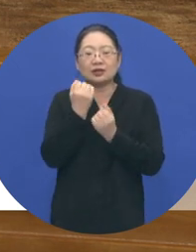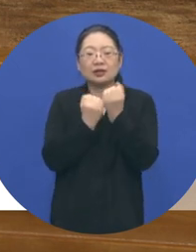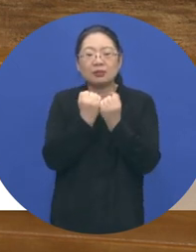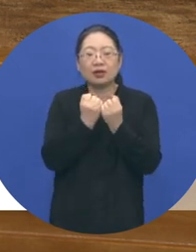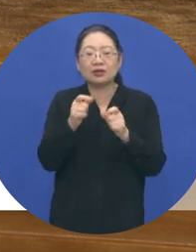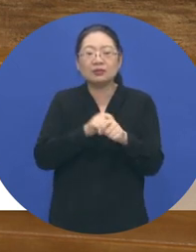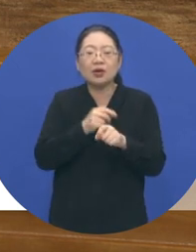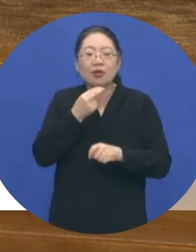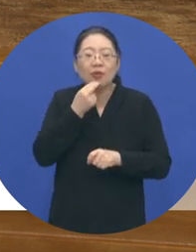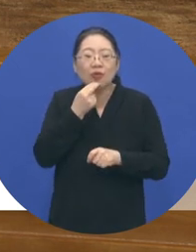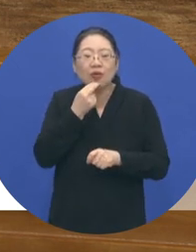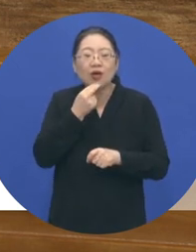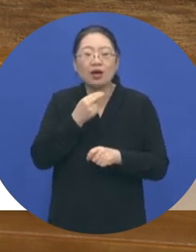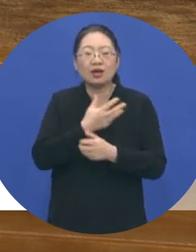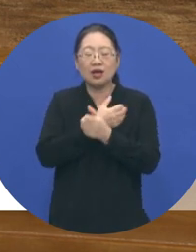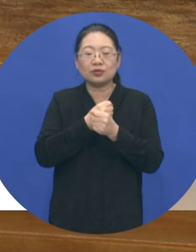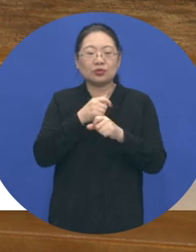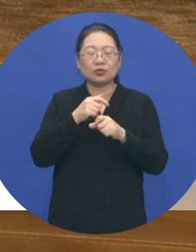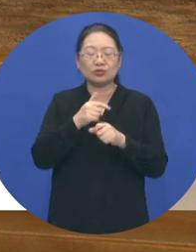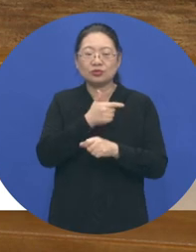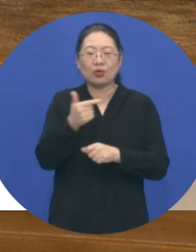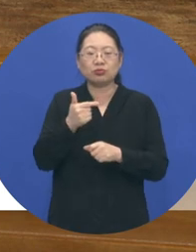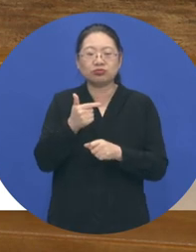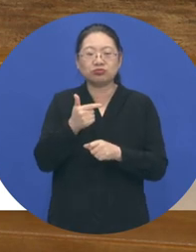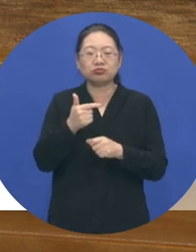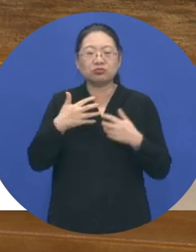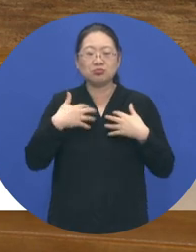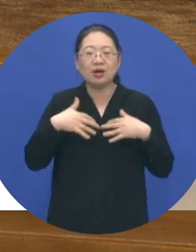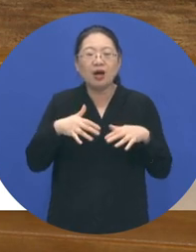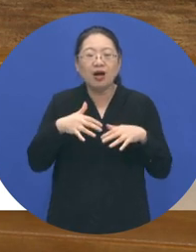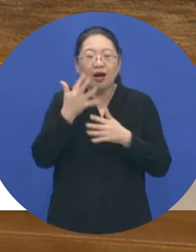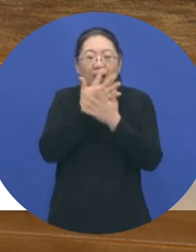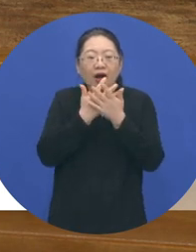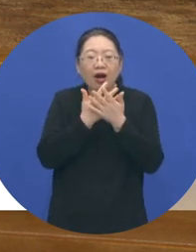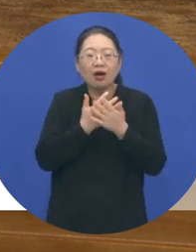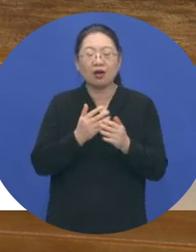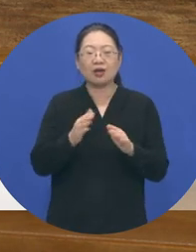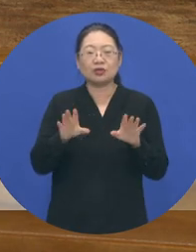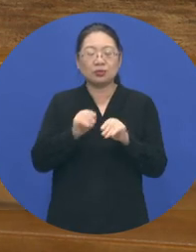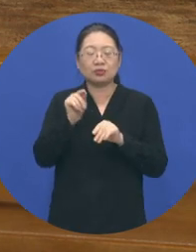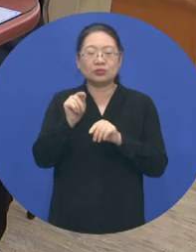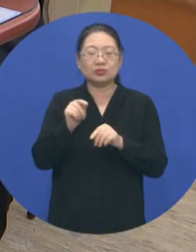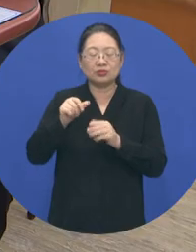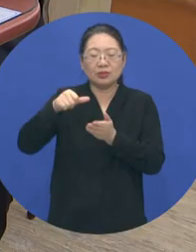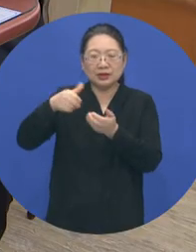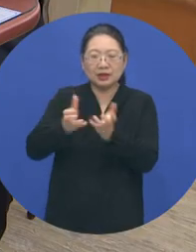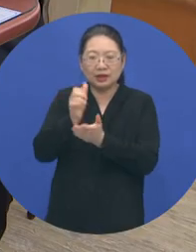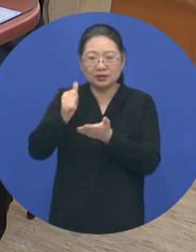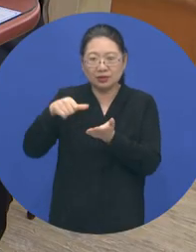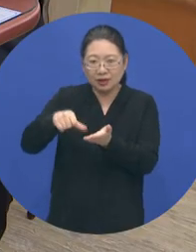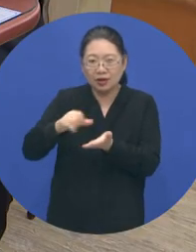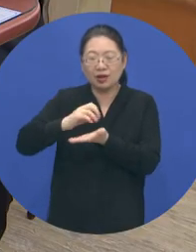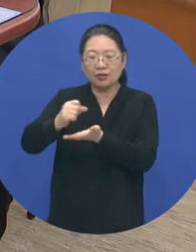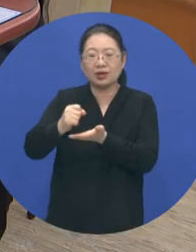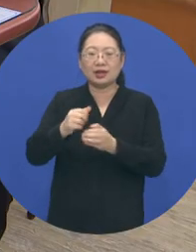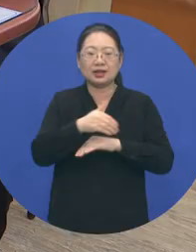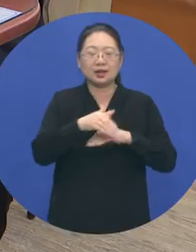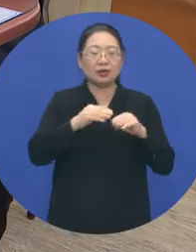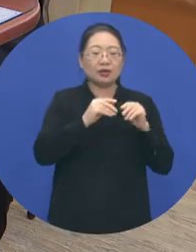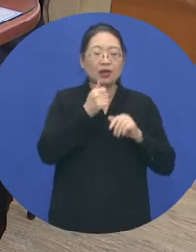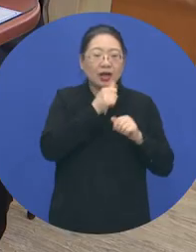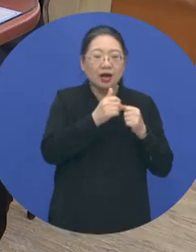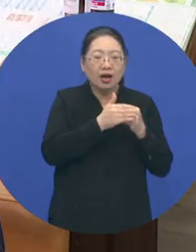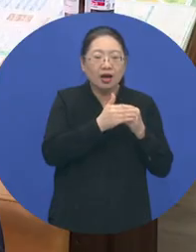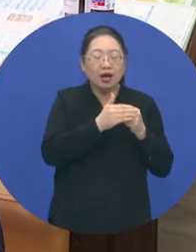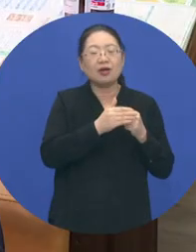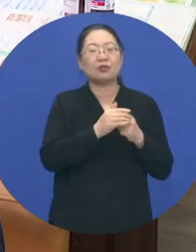없었고 계약서도 너무 허술하게 막 총무팀장 하나가 와가지고 지장 확 찍고 그냥 가져가고 기획 부동산으로 인한 소송은